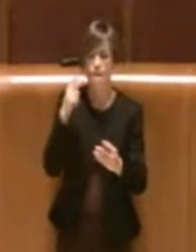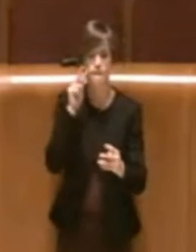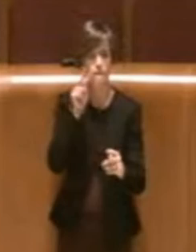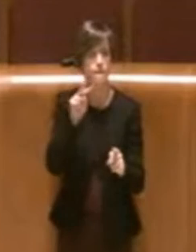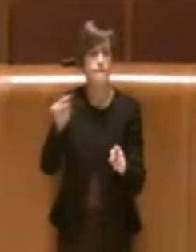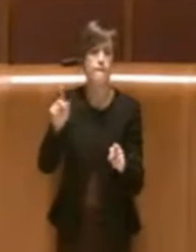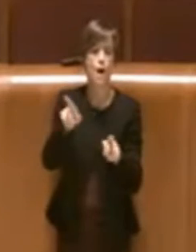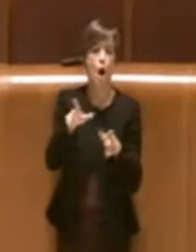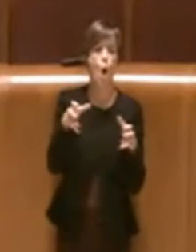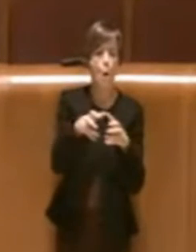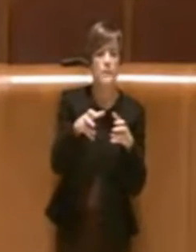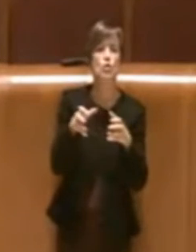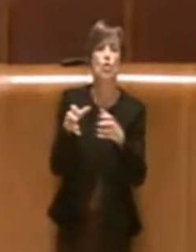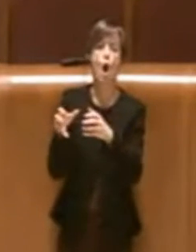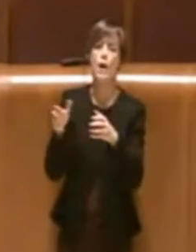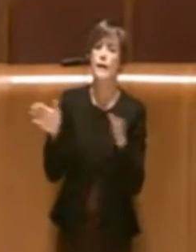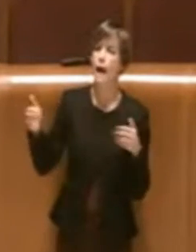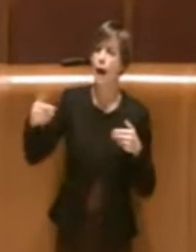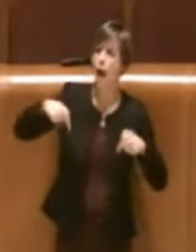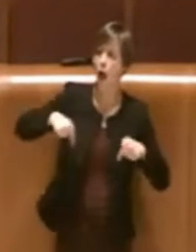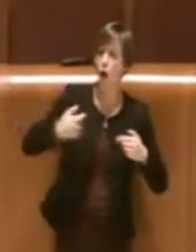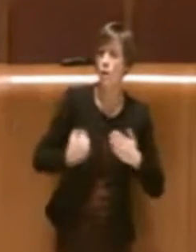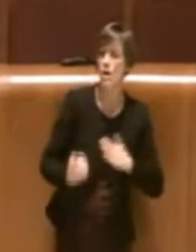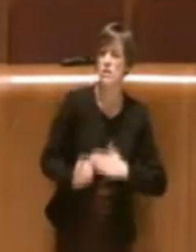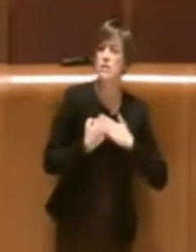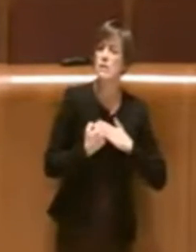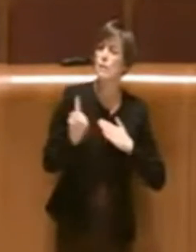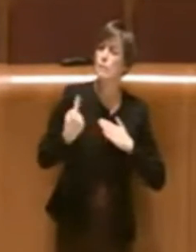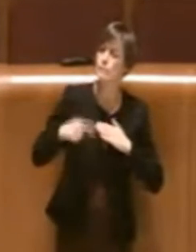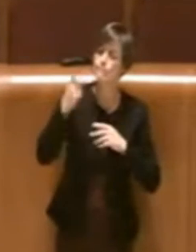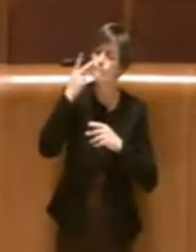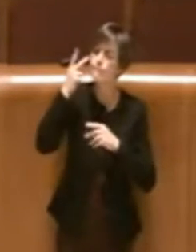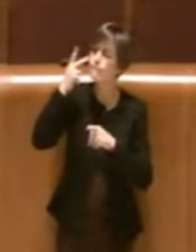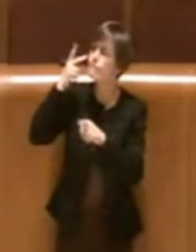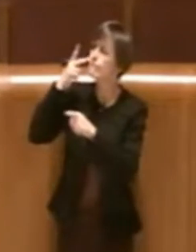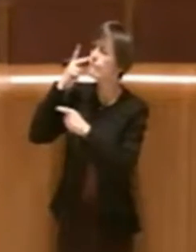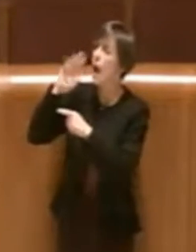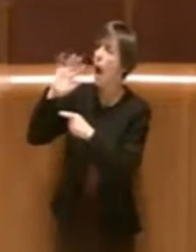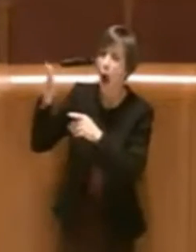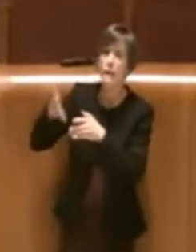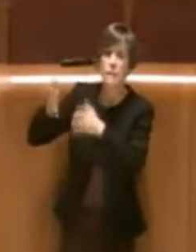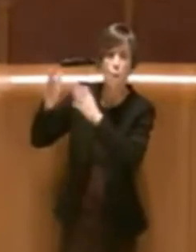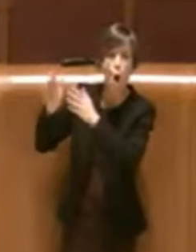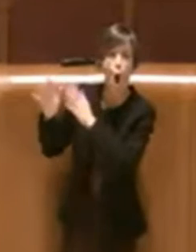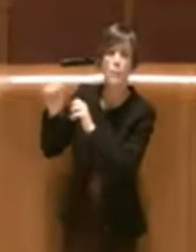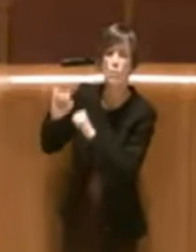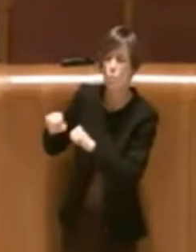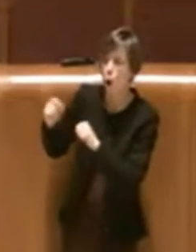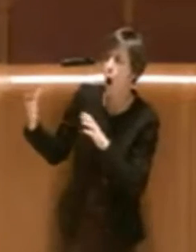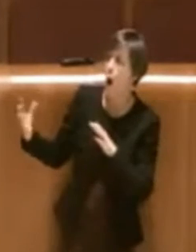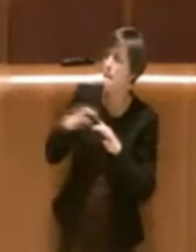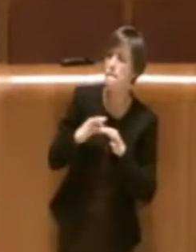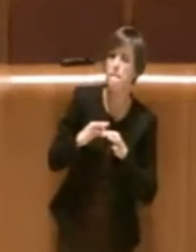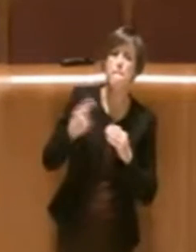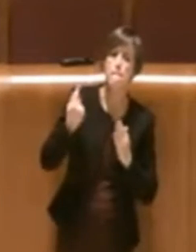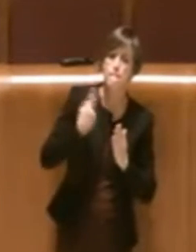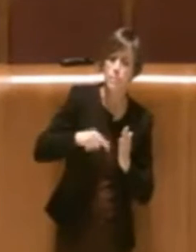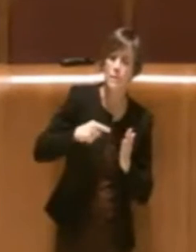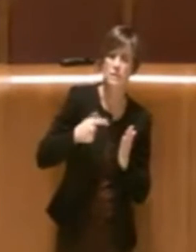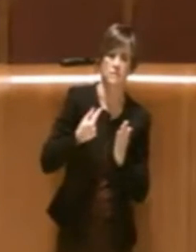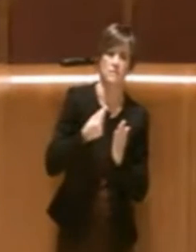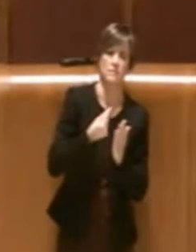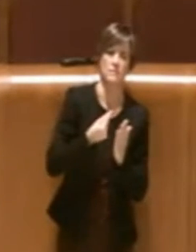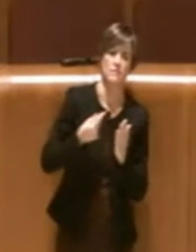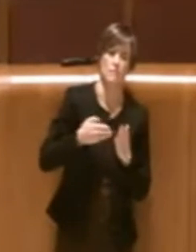dell'aula, ulteriori immobili che possano ricadere e quindi confluire in